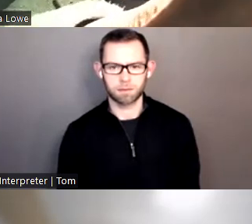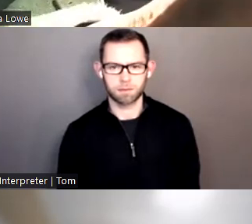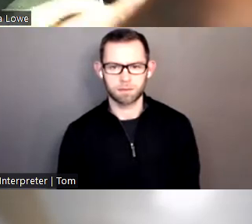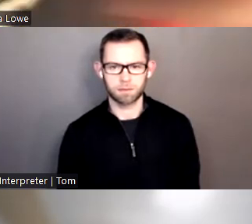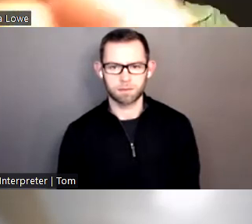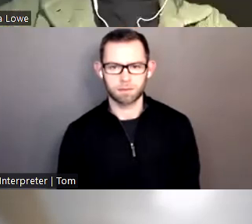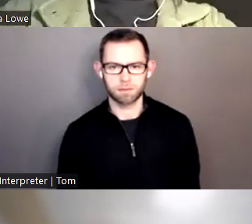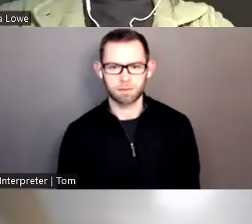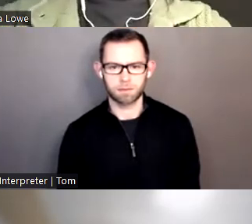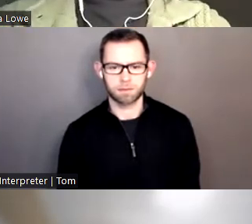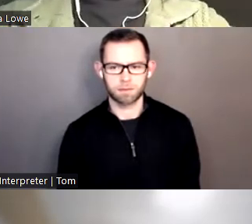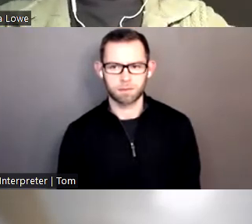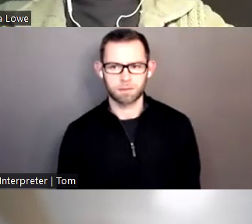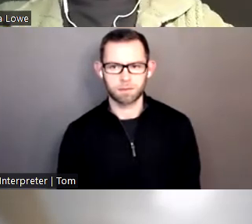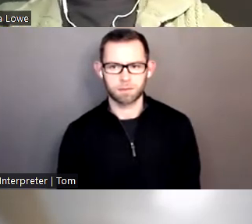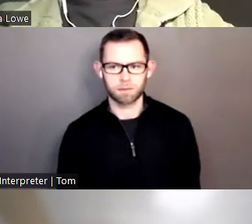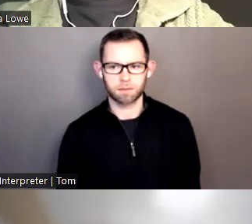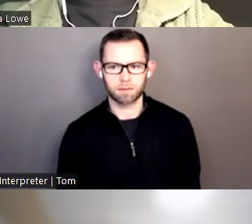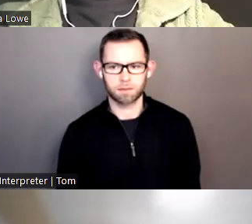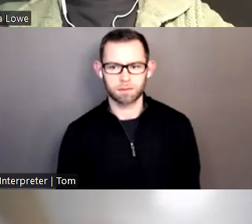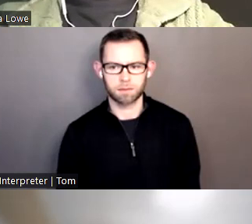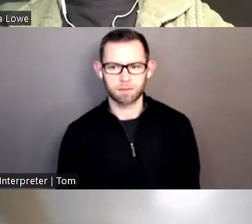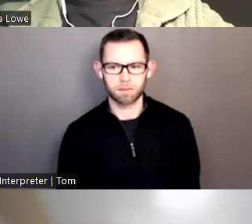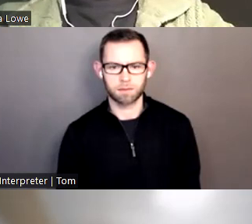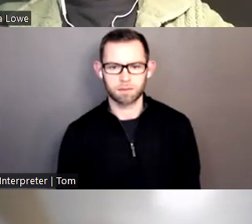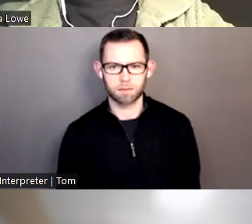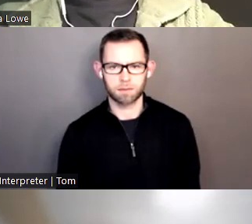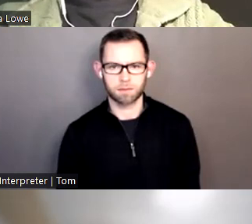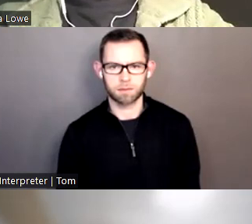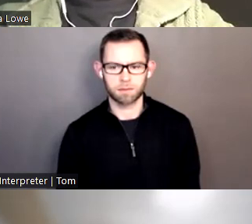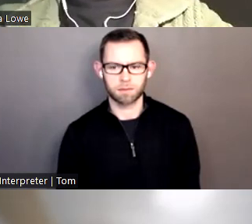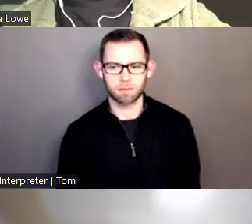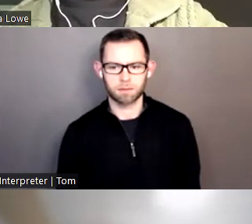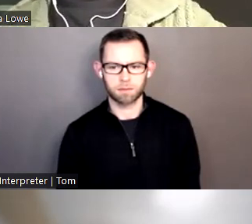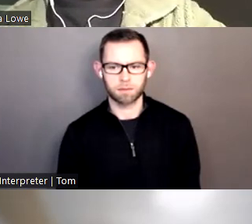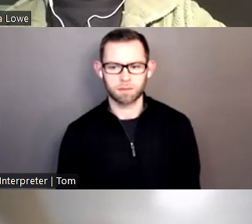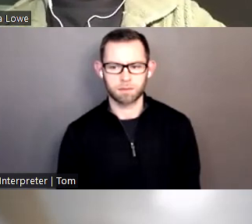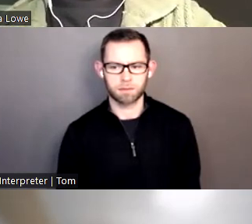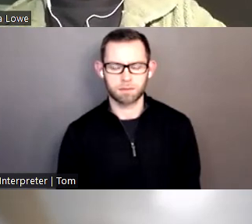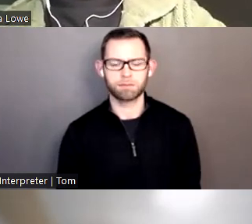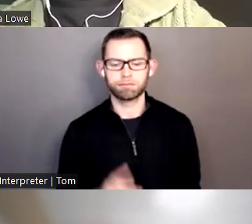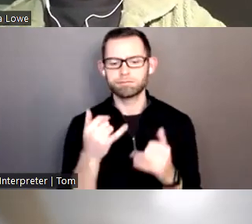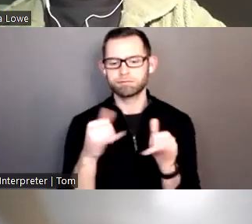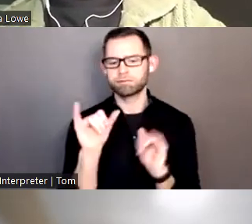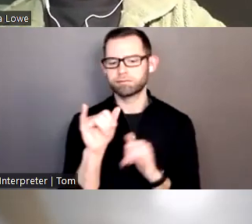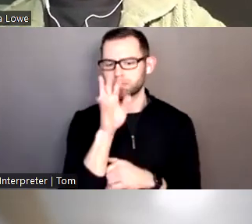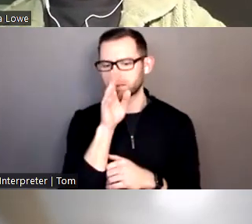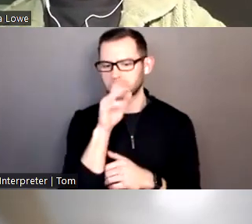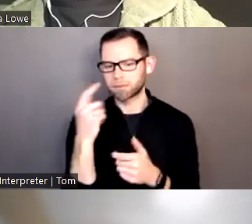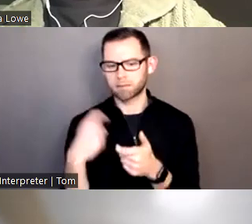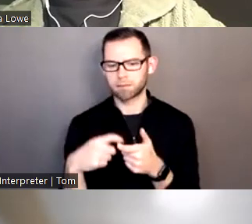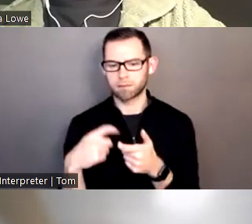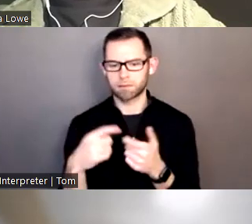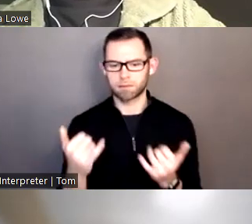nous permettre toda que la tout le monde comunidad participe, esté toute communauté involucrada en hein, lo que les doit está afectando. involucrer dans ça qui a Creo que fait sí là sería muy